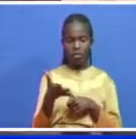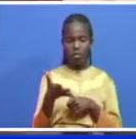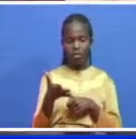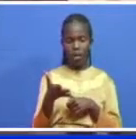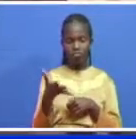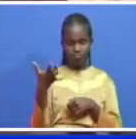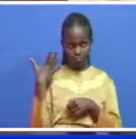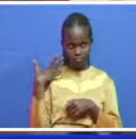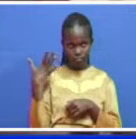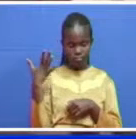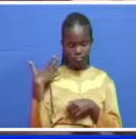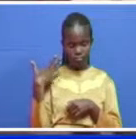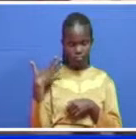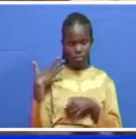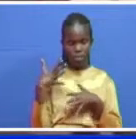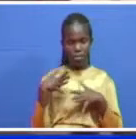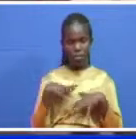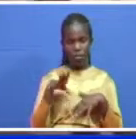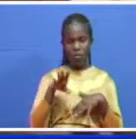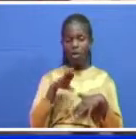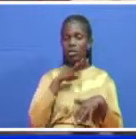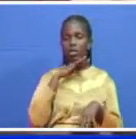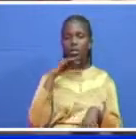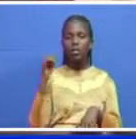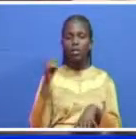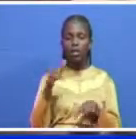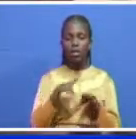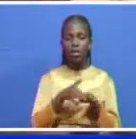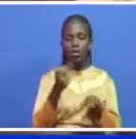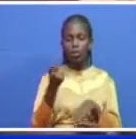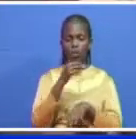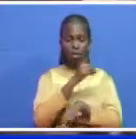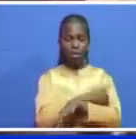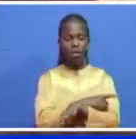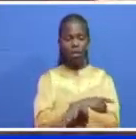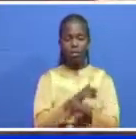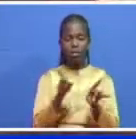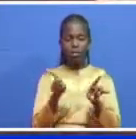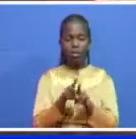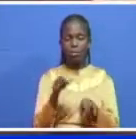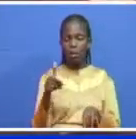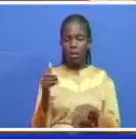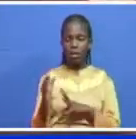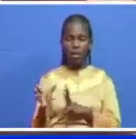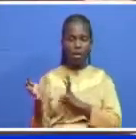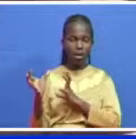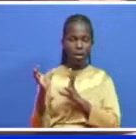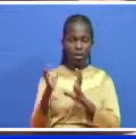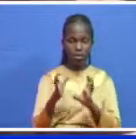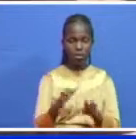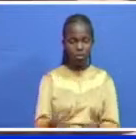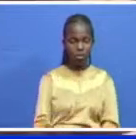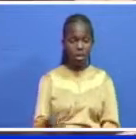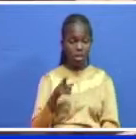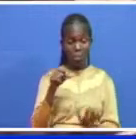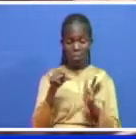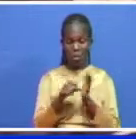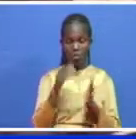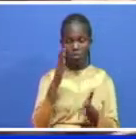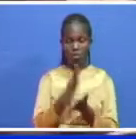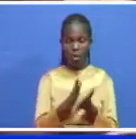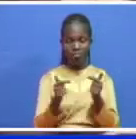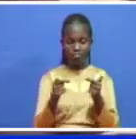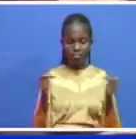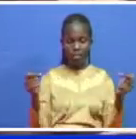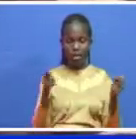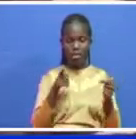hiyo. Wakaua watu waine kwa siku moja na wakaenda na mwingine. Hiyo ni shida au si shida? Ngusa